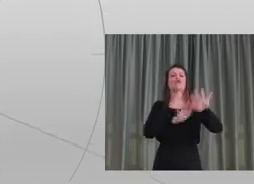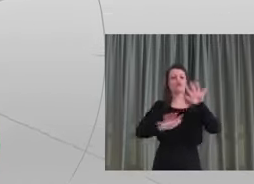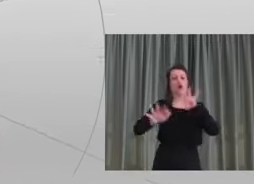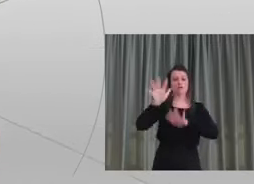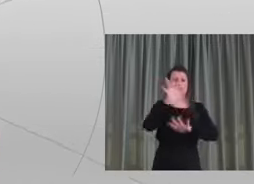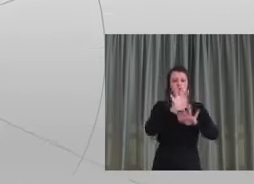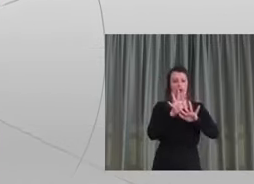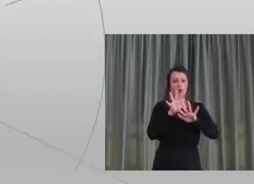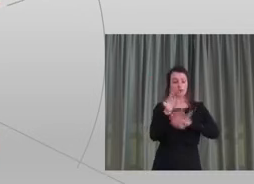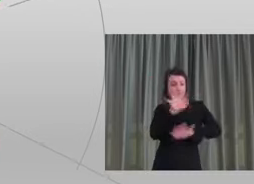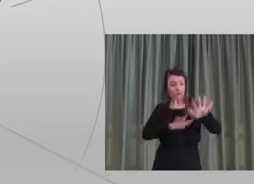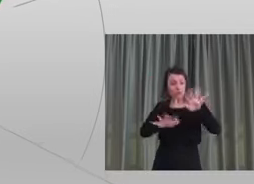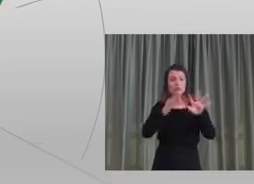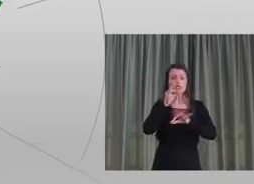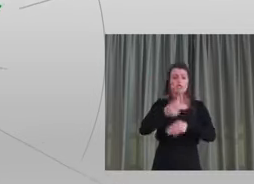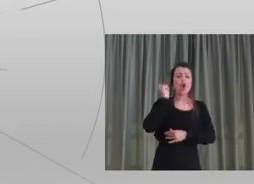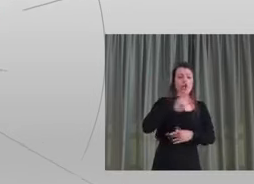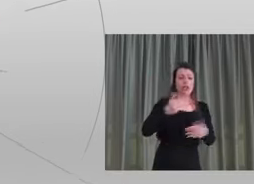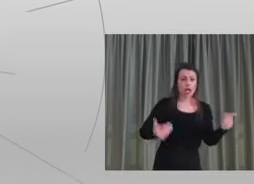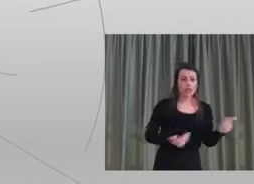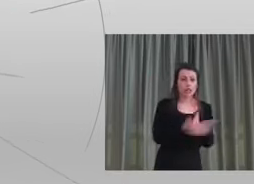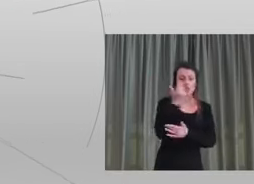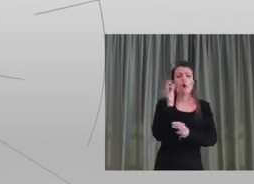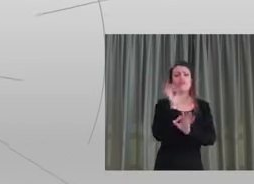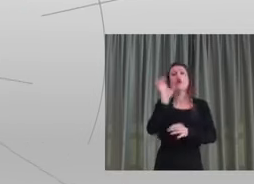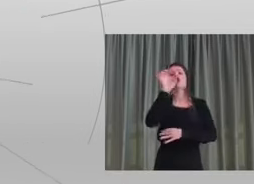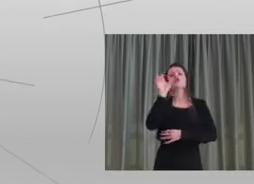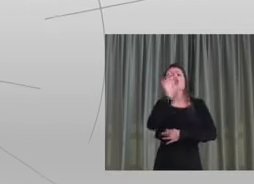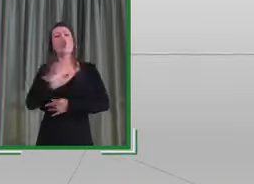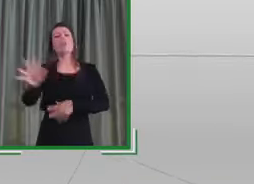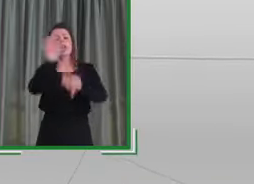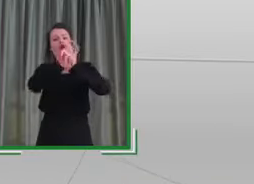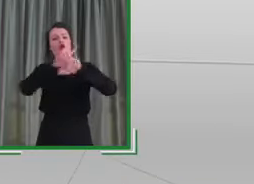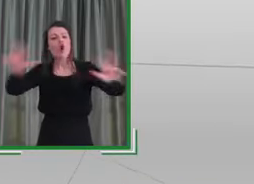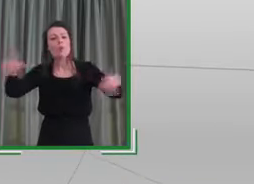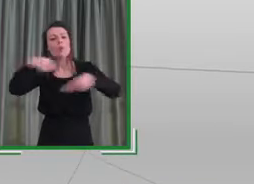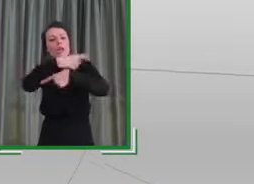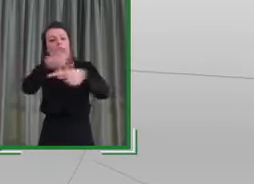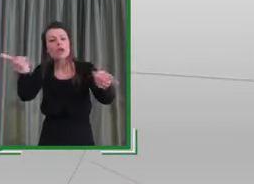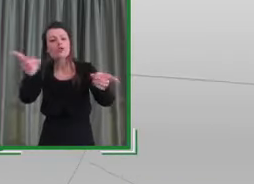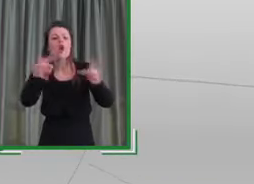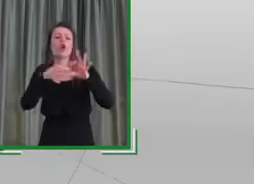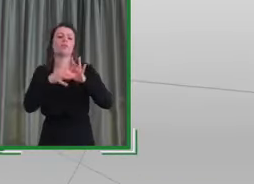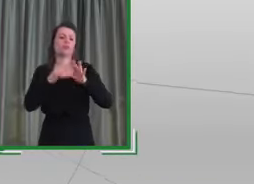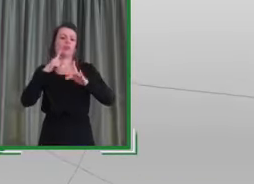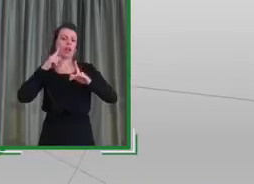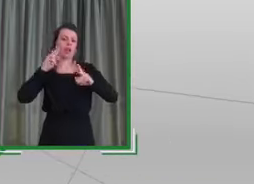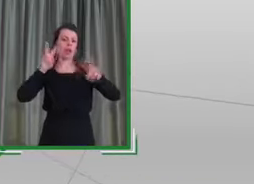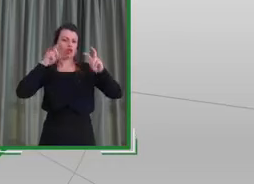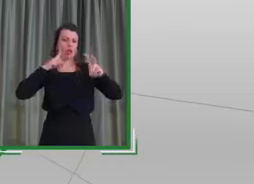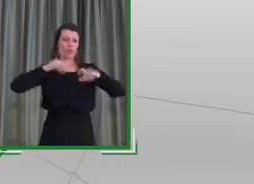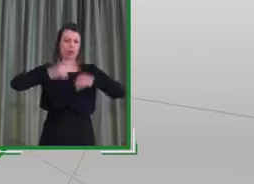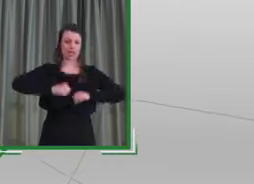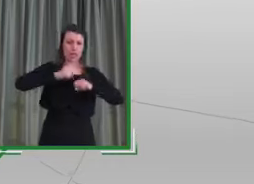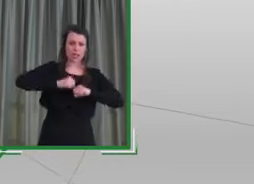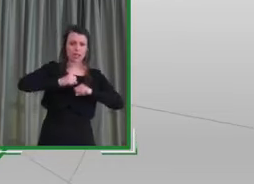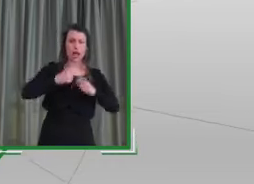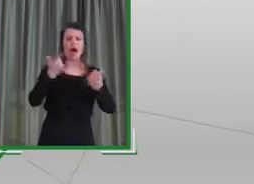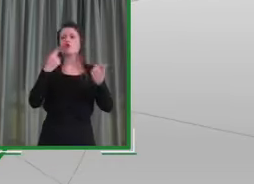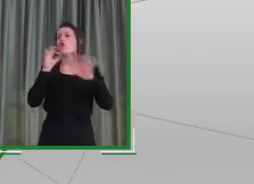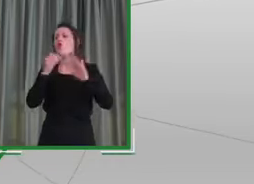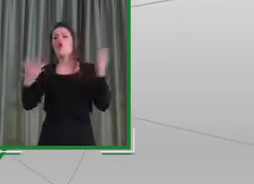qualsiasi comunicazione che regione lombardia vi fa di tipo sanitario in base a nuove notizie che abbiamo